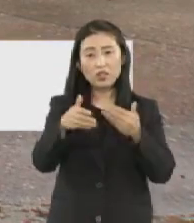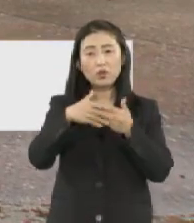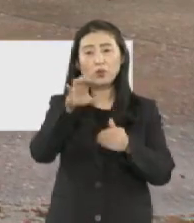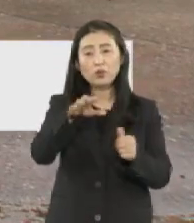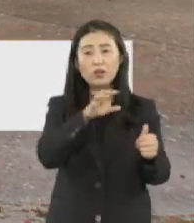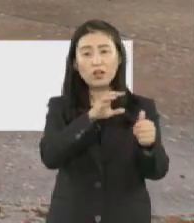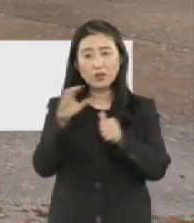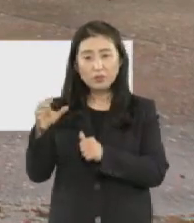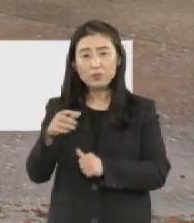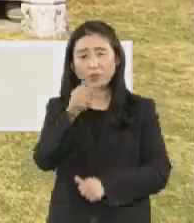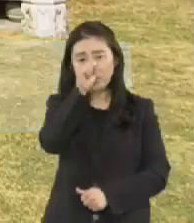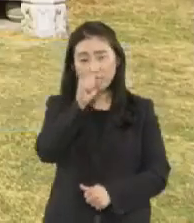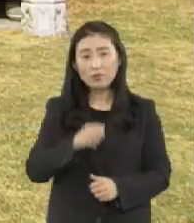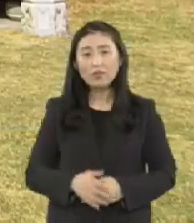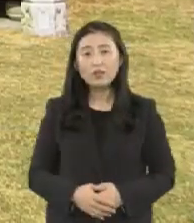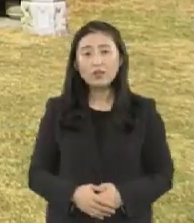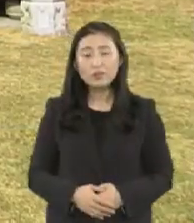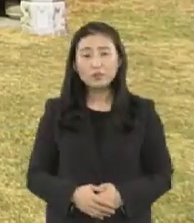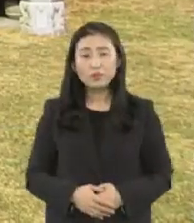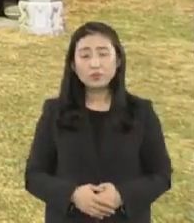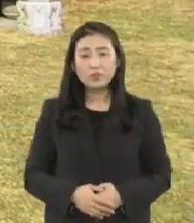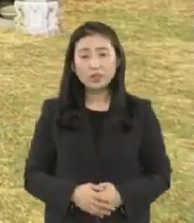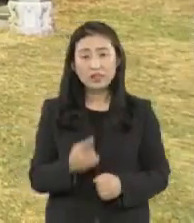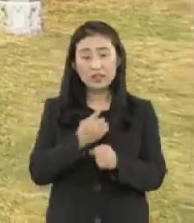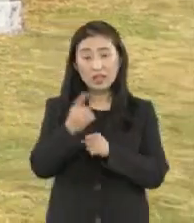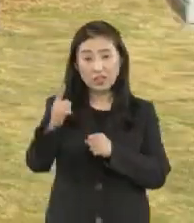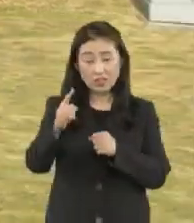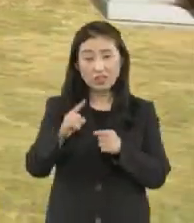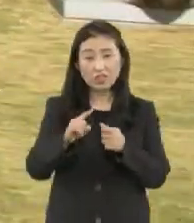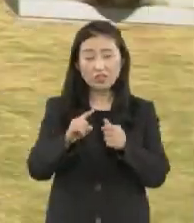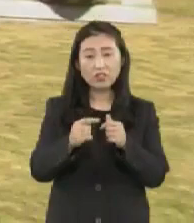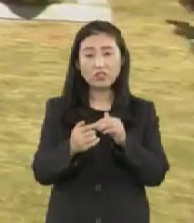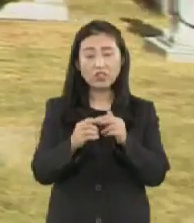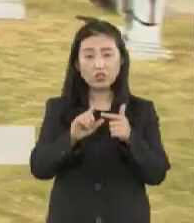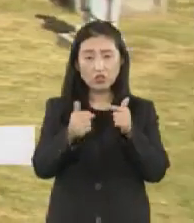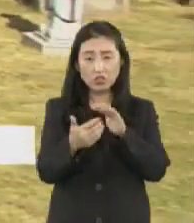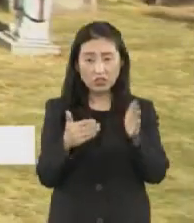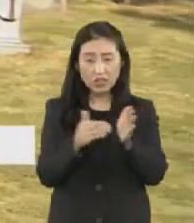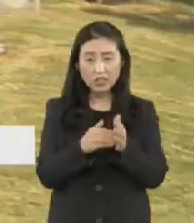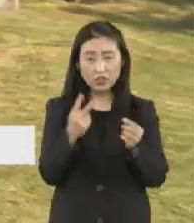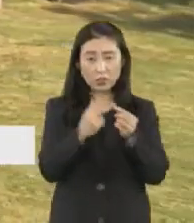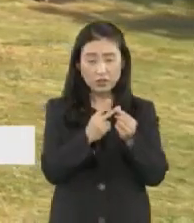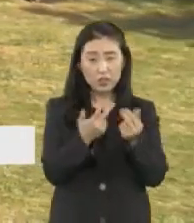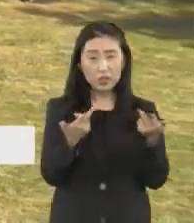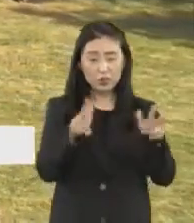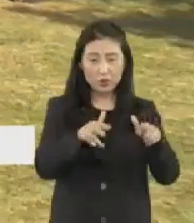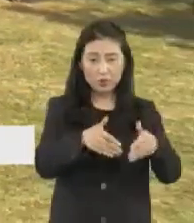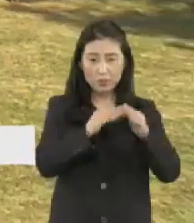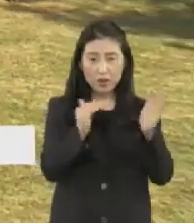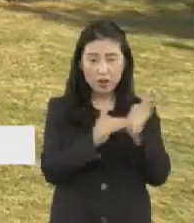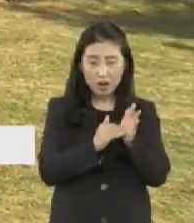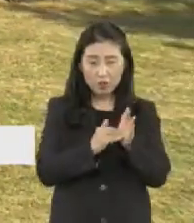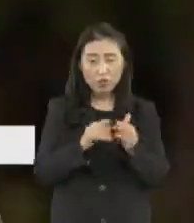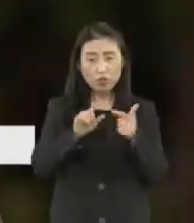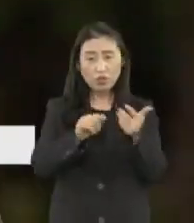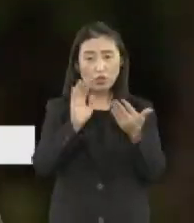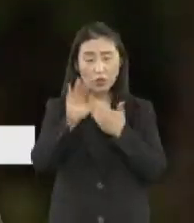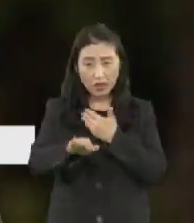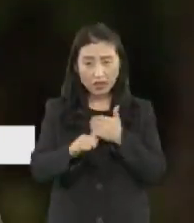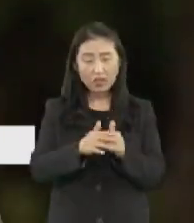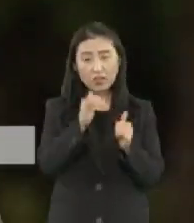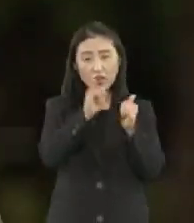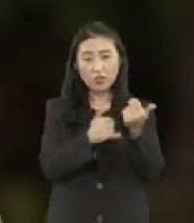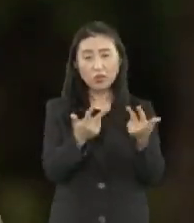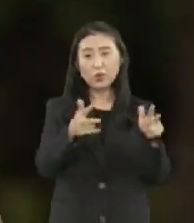않은 즉 를 바람입니다 세종시는 내년 상반기까지 2단계 공사를 마친 뒤 하반기부터는 김종서 장군